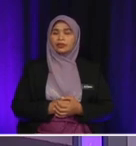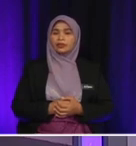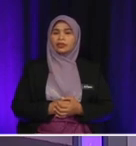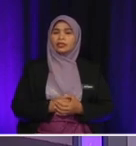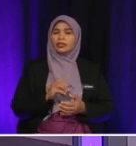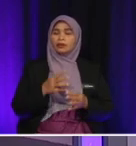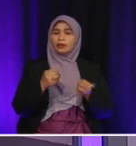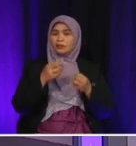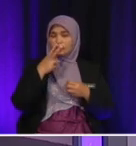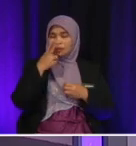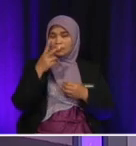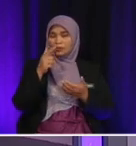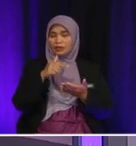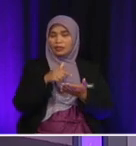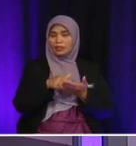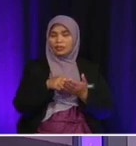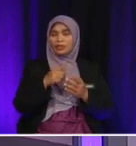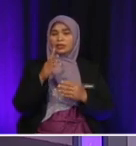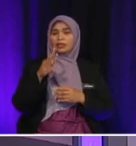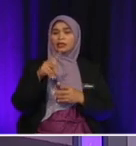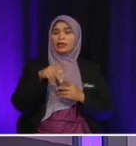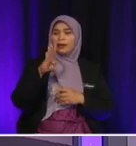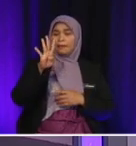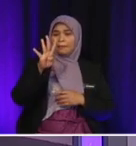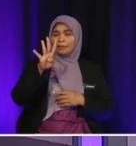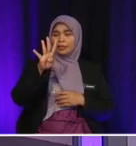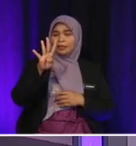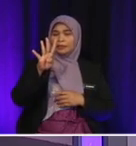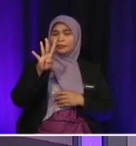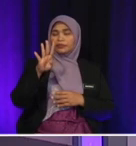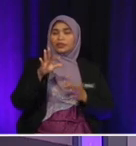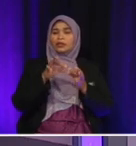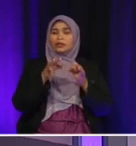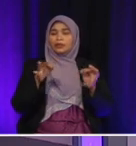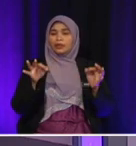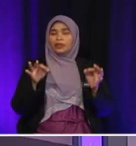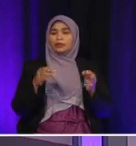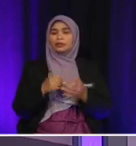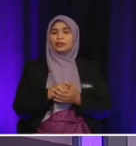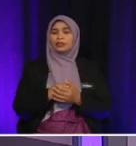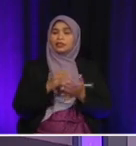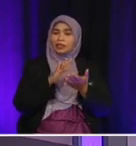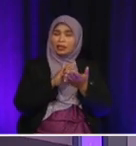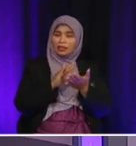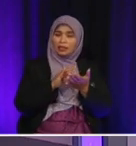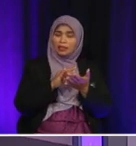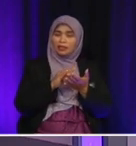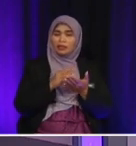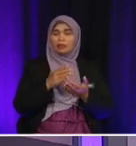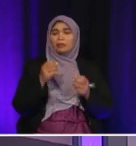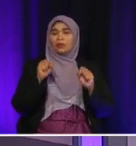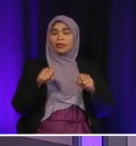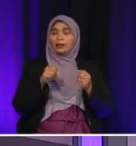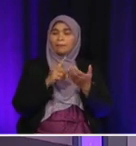kata tugas yang keempat iaitu huraikan ya huraikan kadang-kadang boleh juga